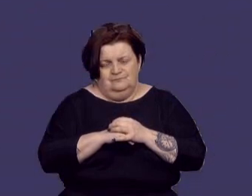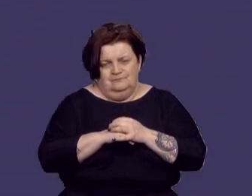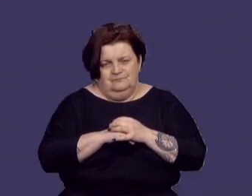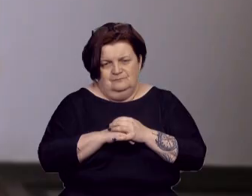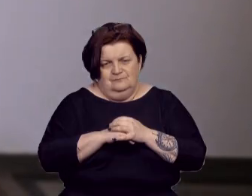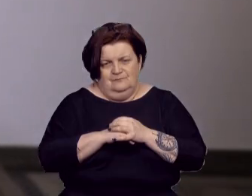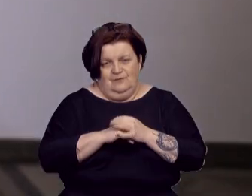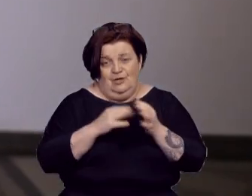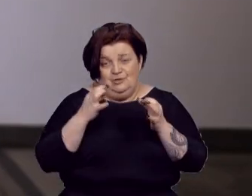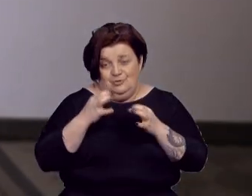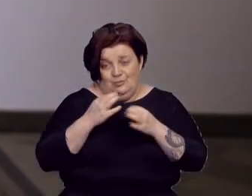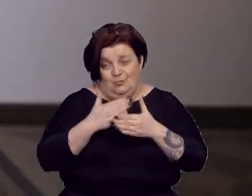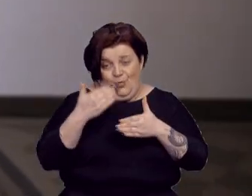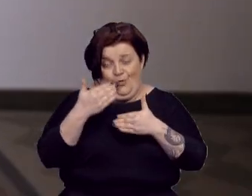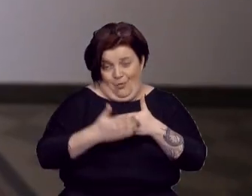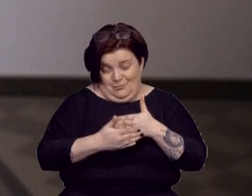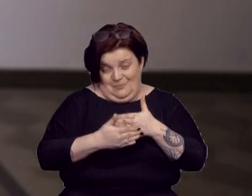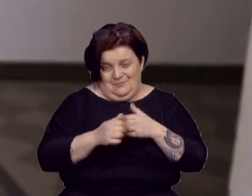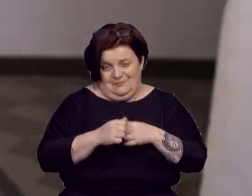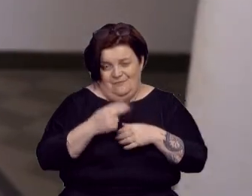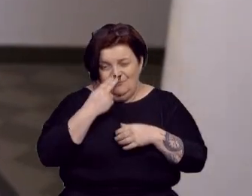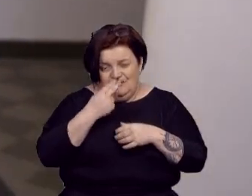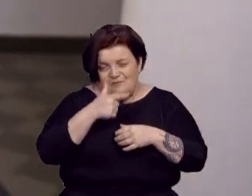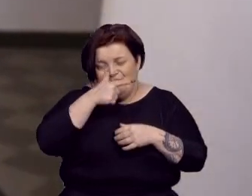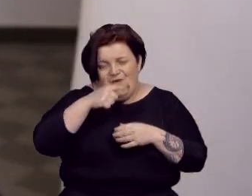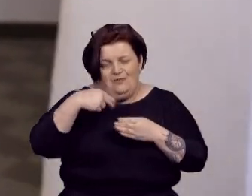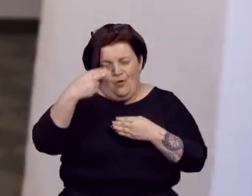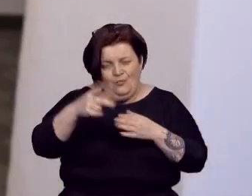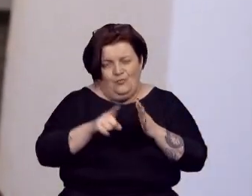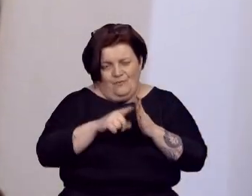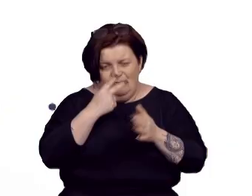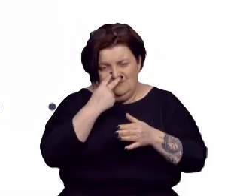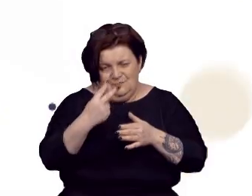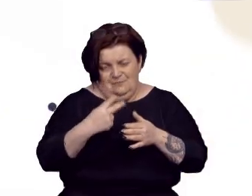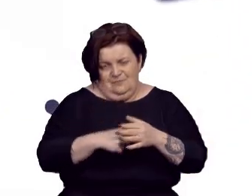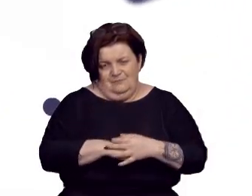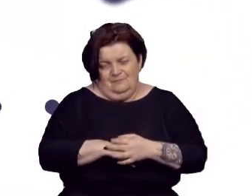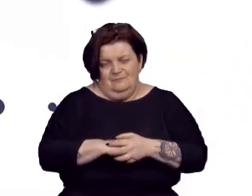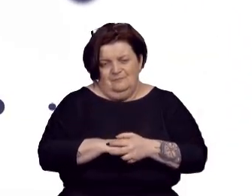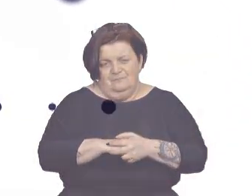W dzisiejszym odcinku to już wszystko. Widzimy się za 2 tygodnie. Do zobaczenia.